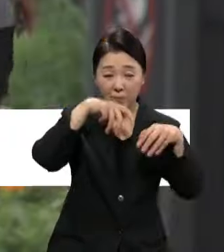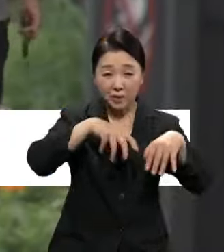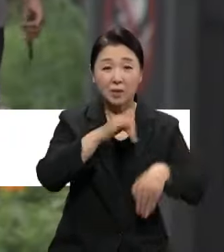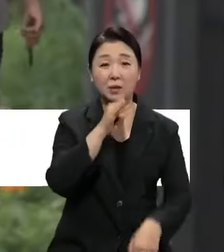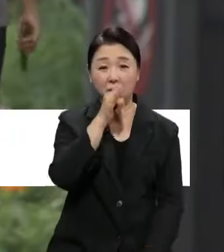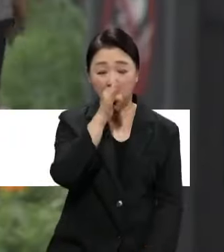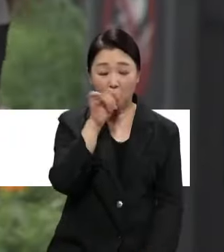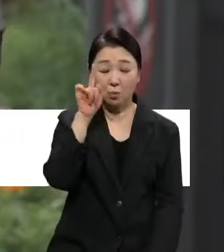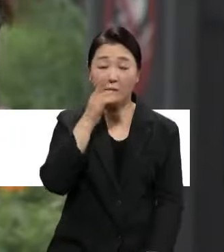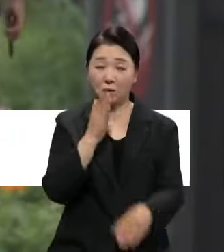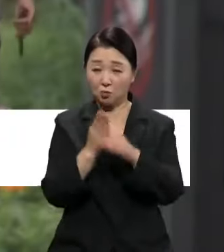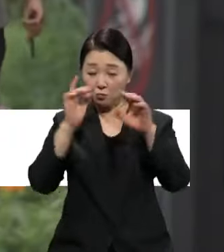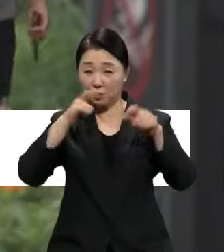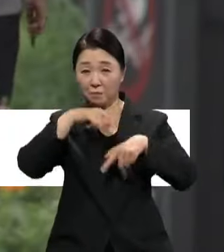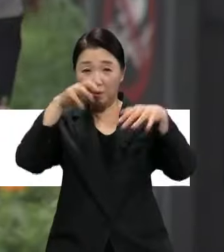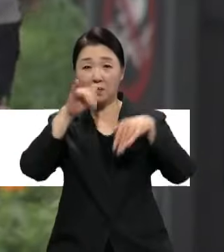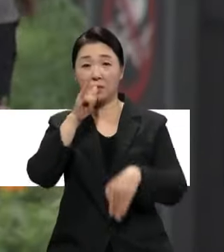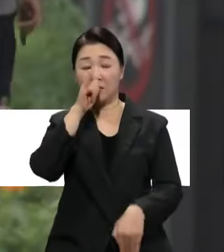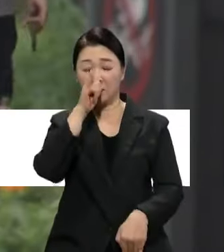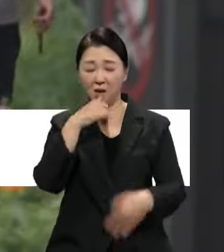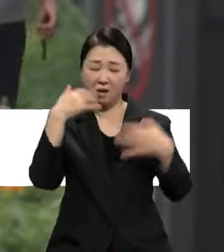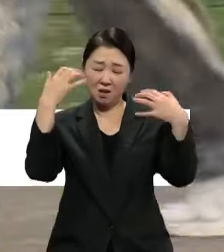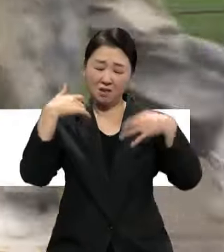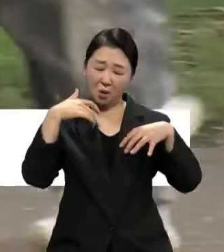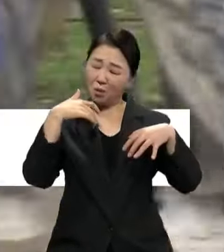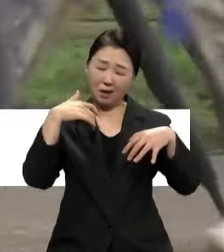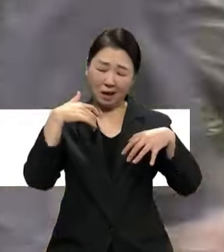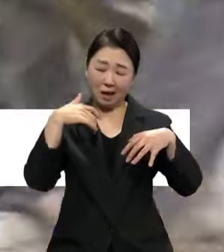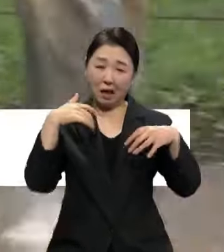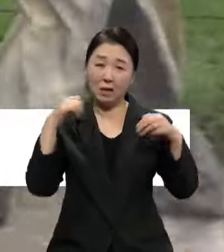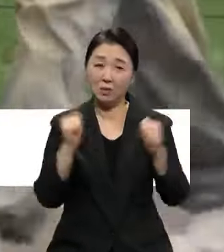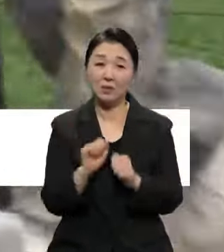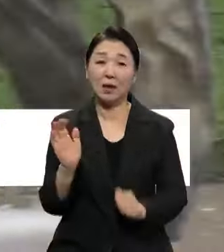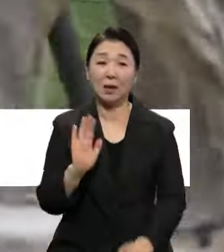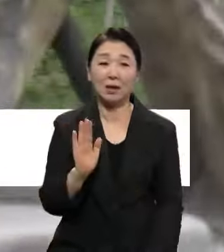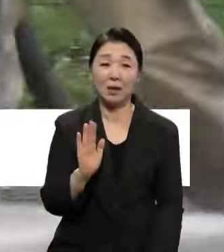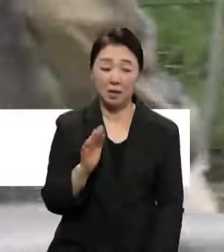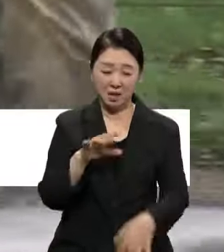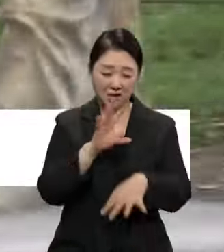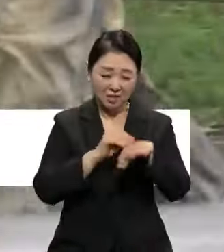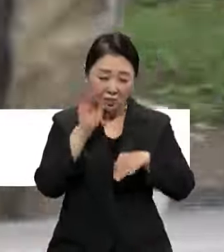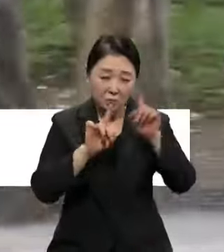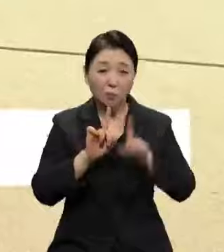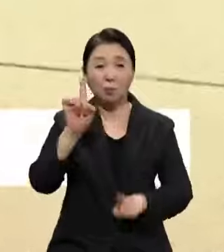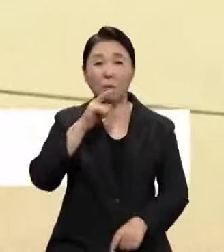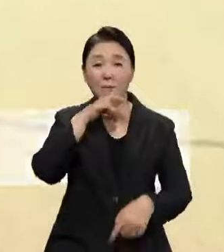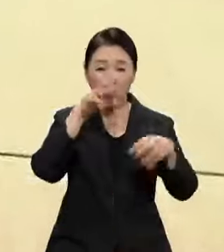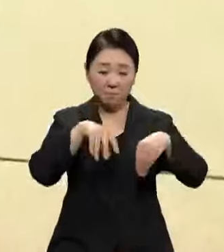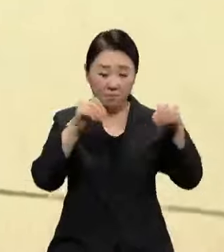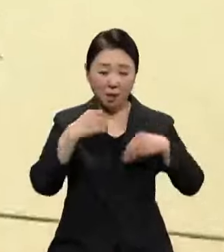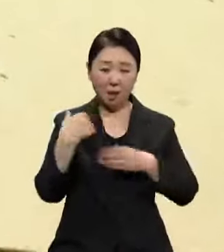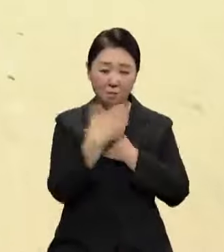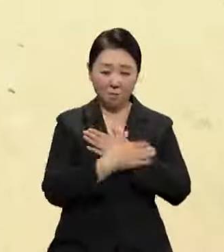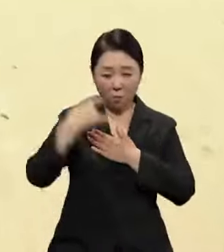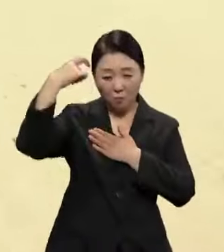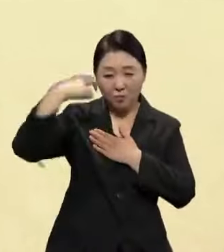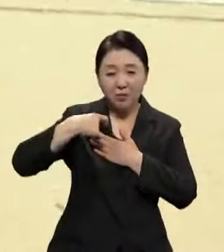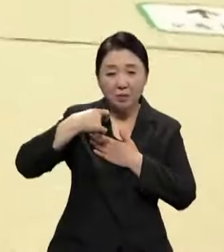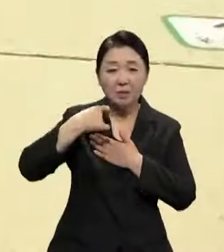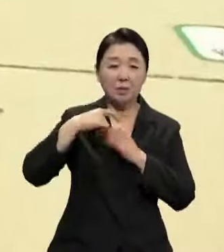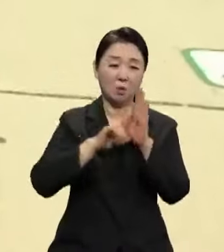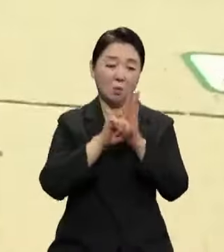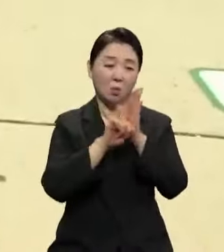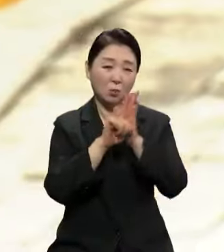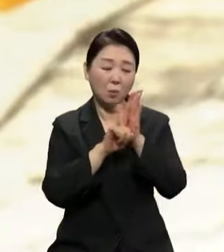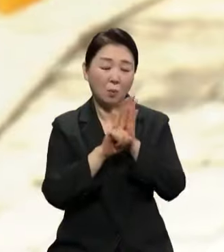내리겠지만 더위를 크게 시키기는 어렵겠습니다 오히려 습도를 높여 비가 그친 뒤엔 몸으로 느끼는 체감온도가 더